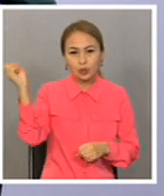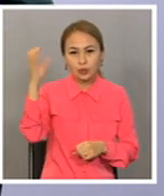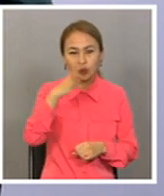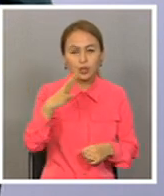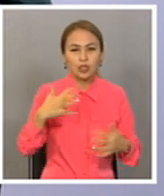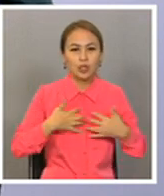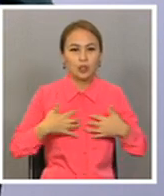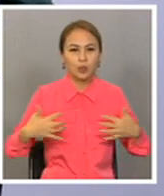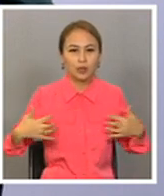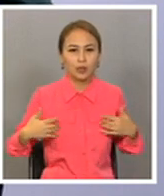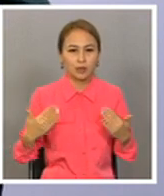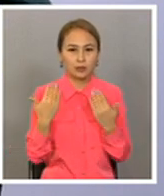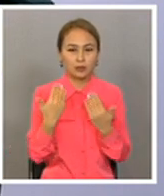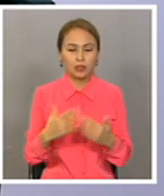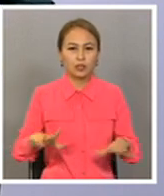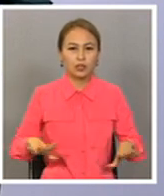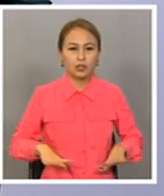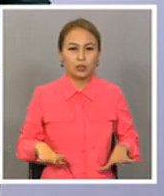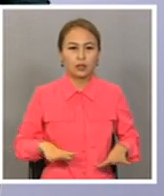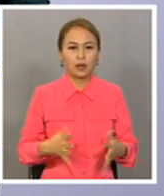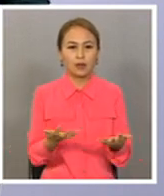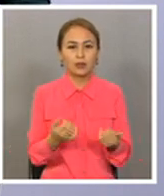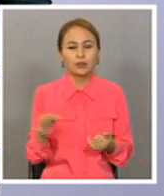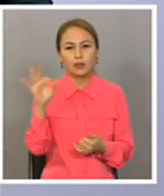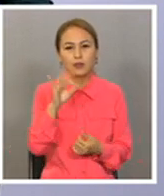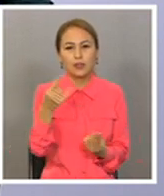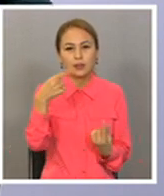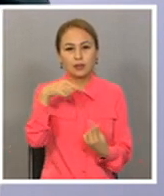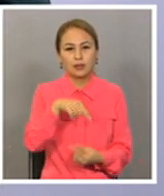жануарлардың жүйрігі жылқы лайық дегенге сай келеді.